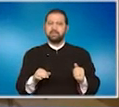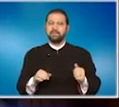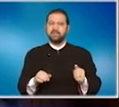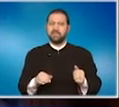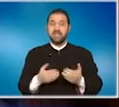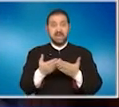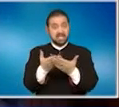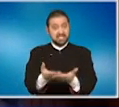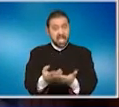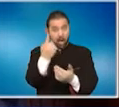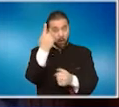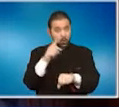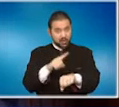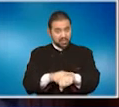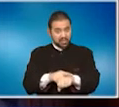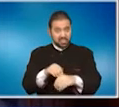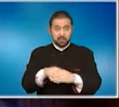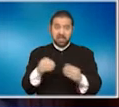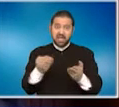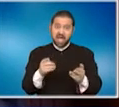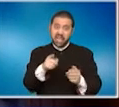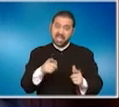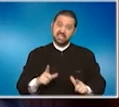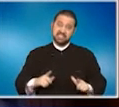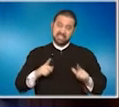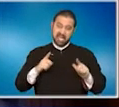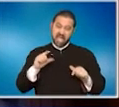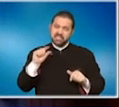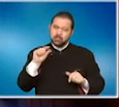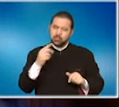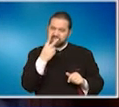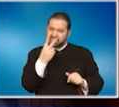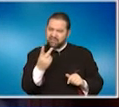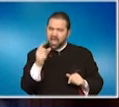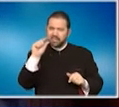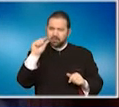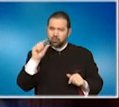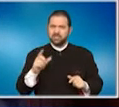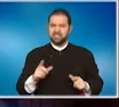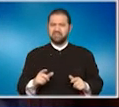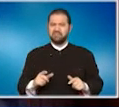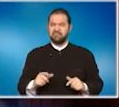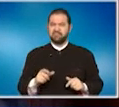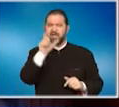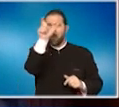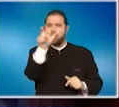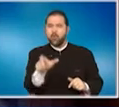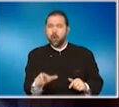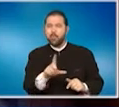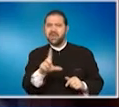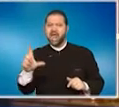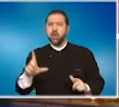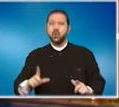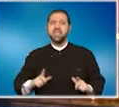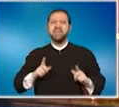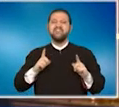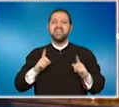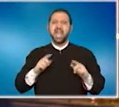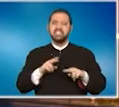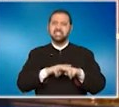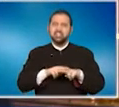de a-i se lăsa un timp în care el să-și trăiască un pic, să-și vadă un pic propria lui viață